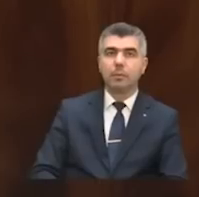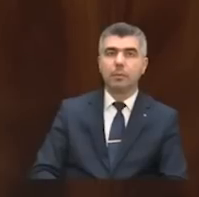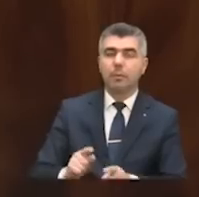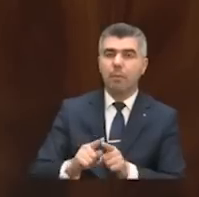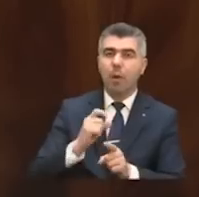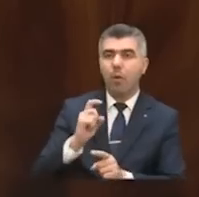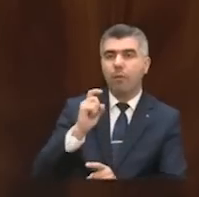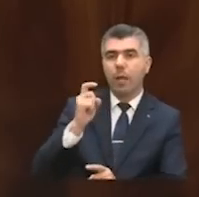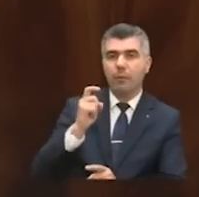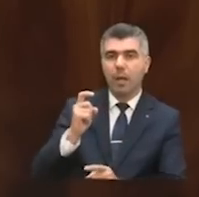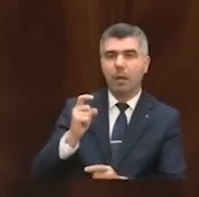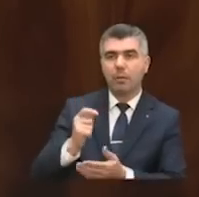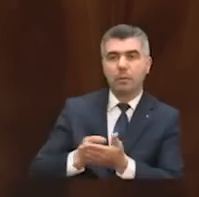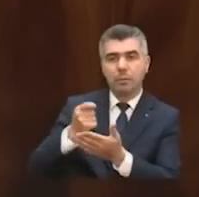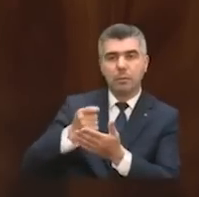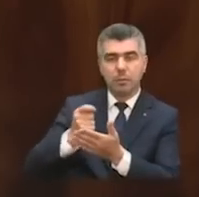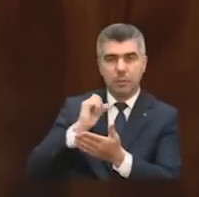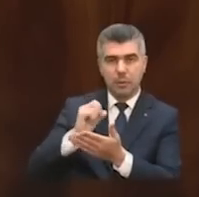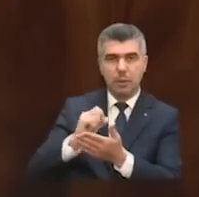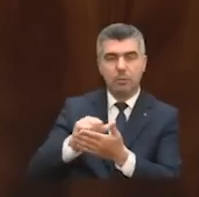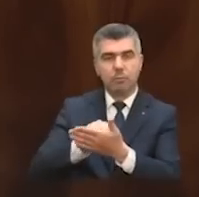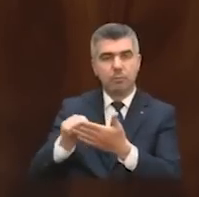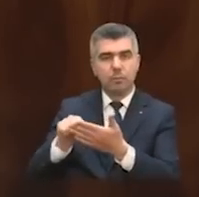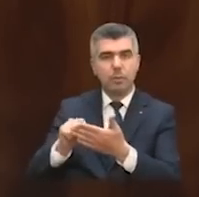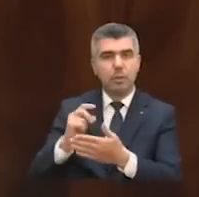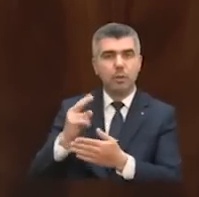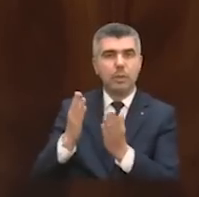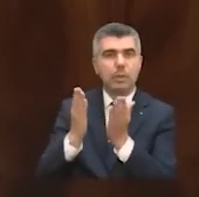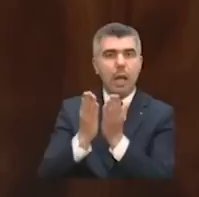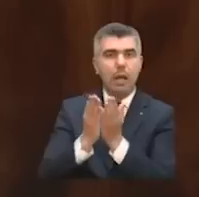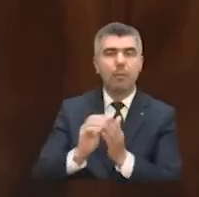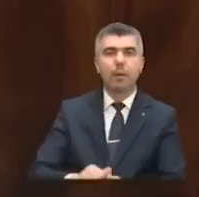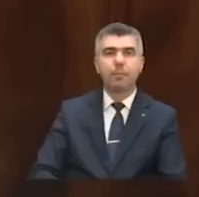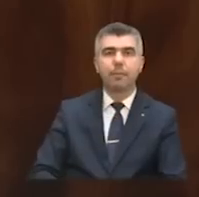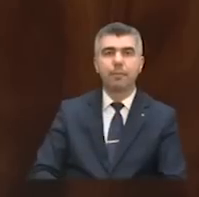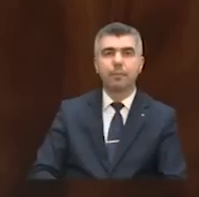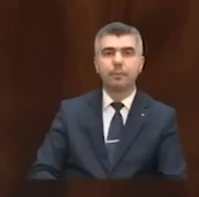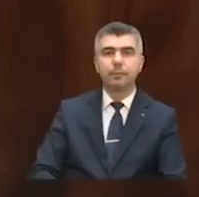لبوس، حنا لبوس قلنا بأنه دزنا من